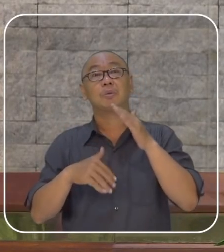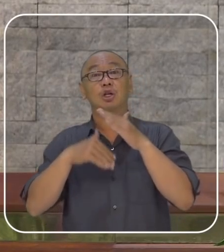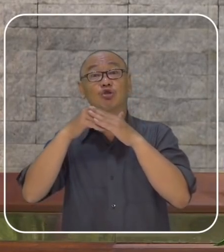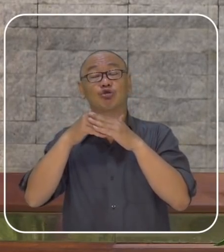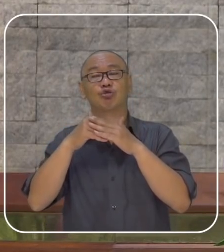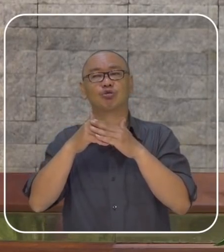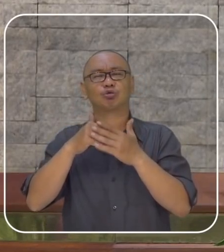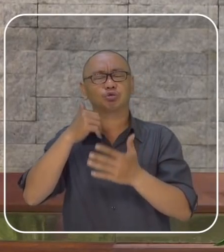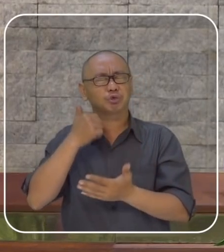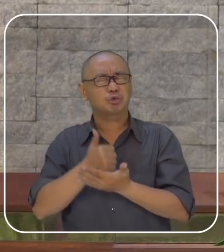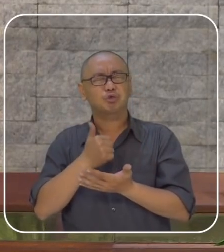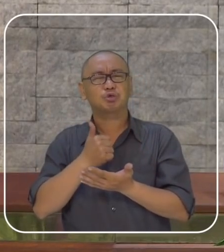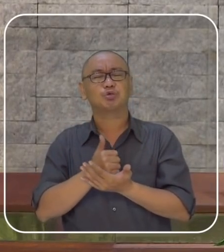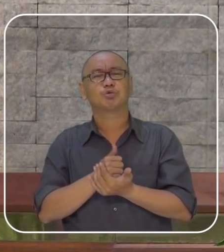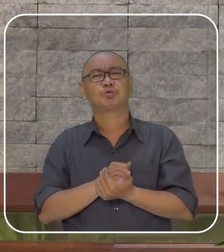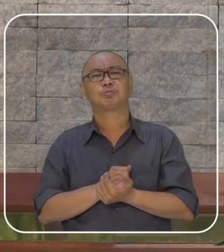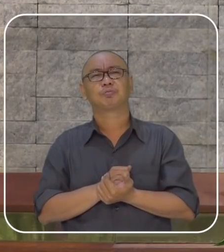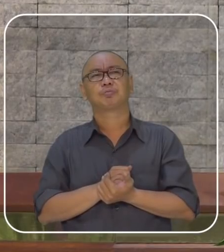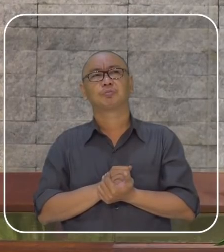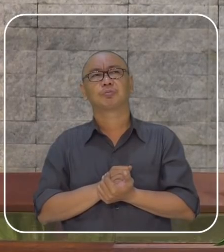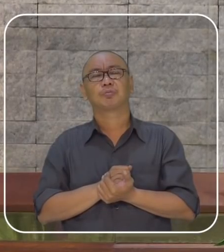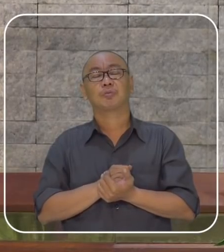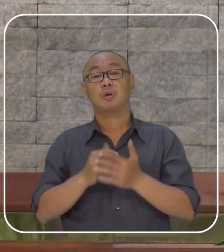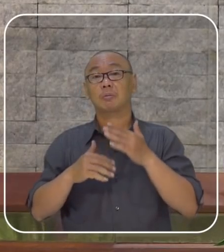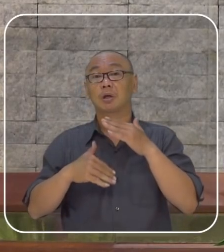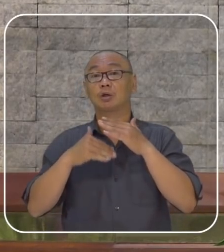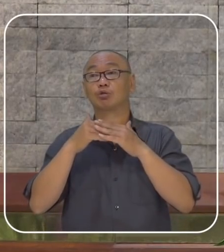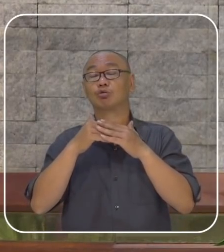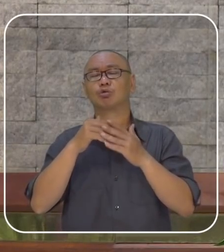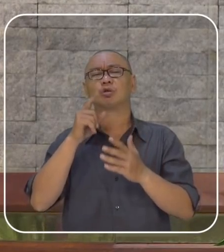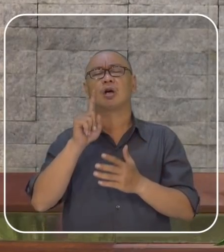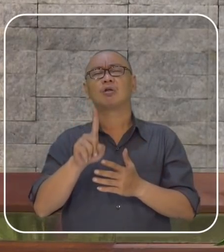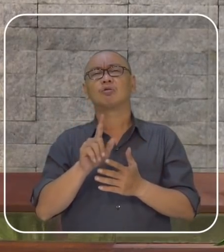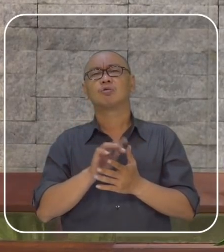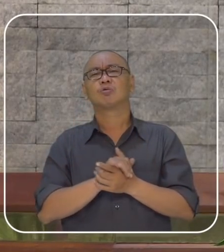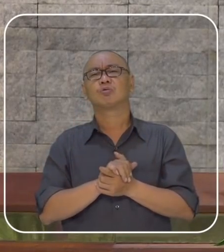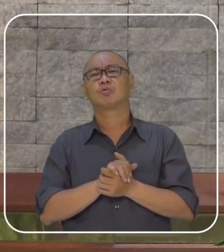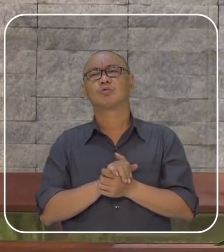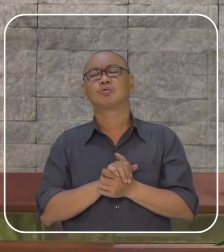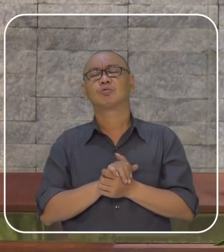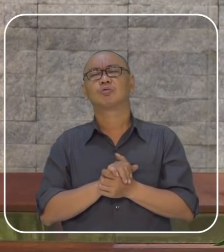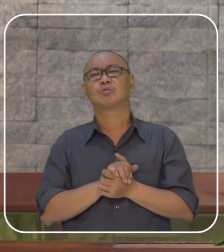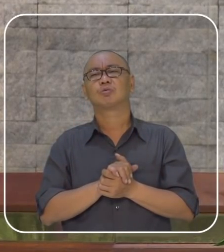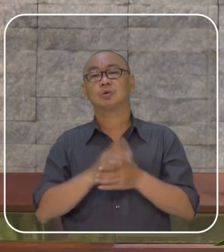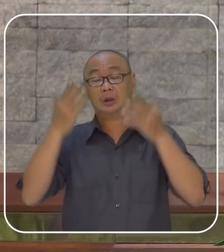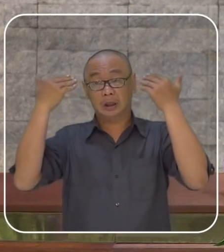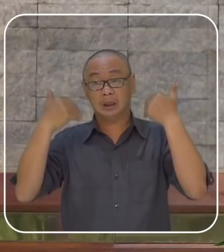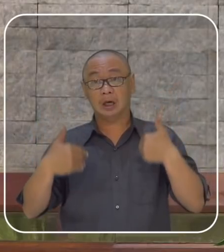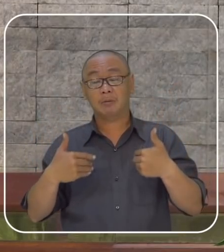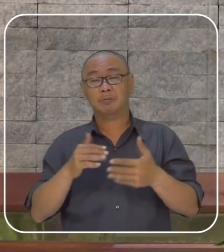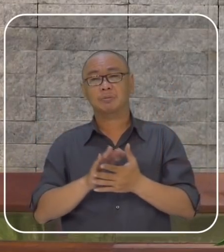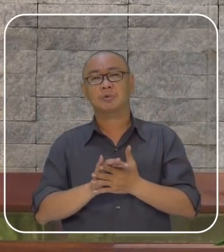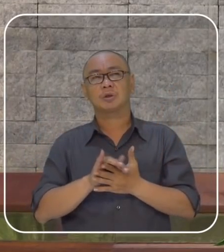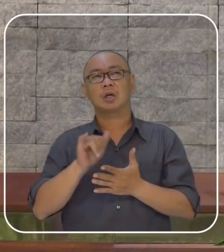dengan kesungguhan, ya, dengan penuh satu ya sikap